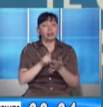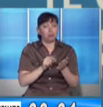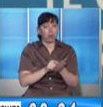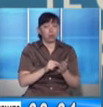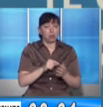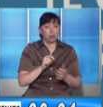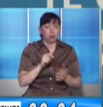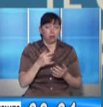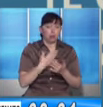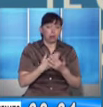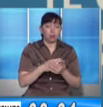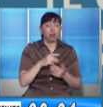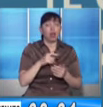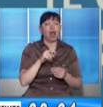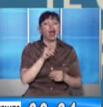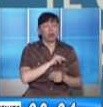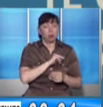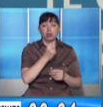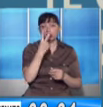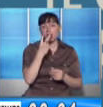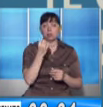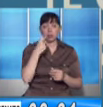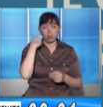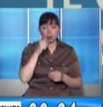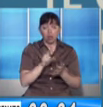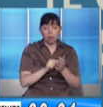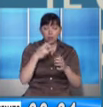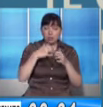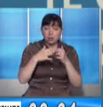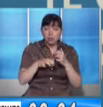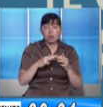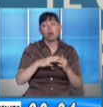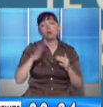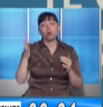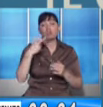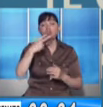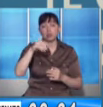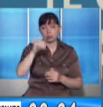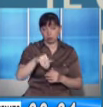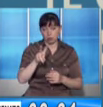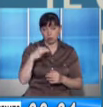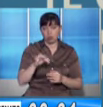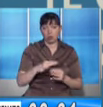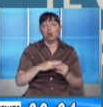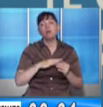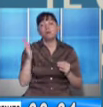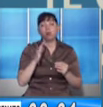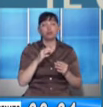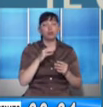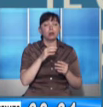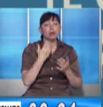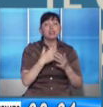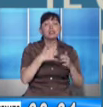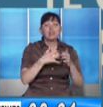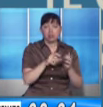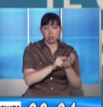doar 12,5 ani în funcție, iar pensia medie a unui judecător este de peste 20.000 de lei, depășând pensia medie pentru un